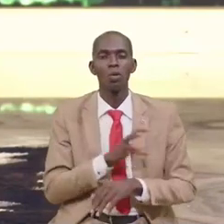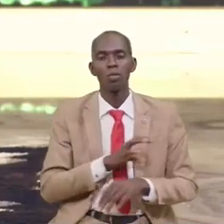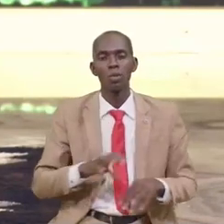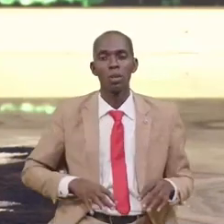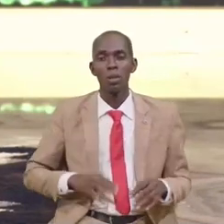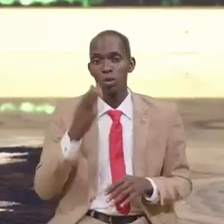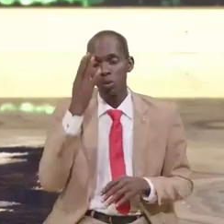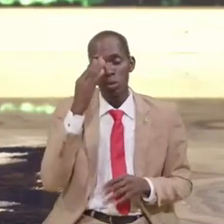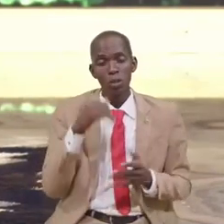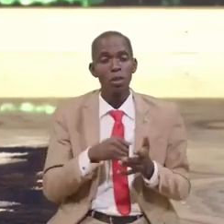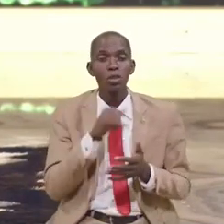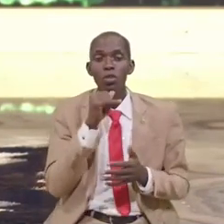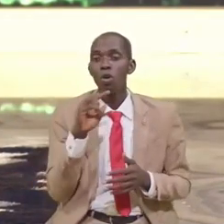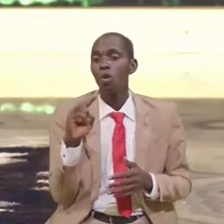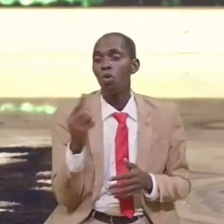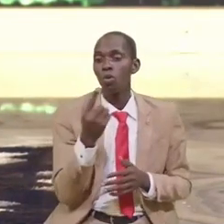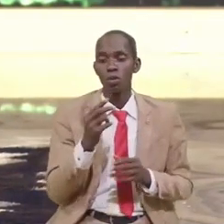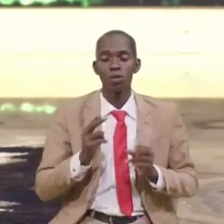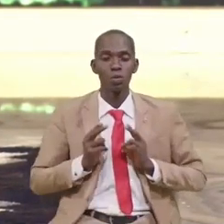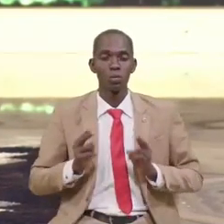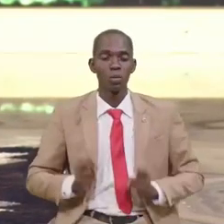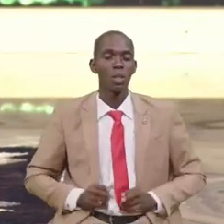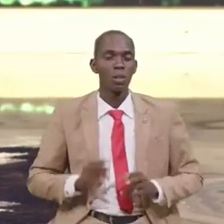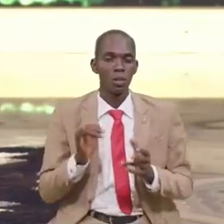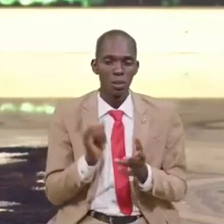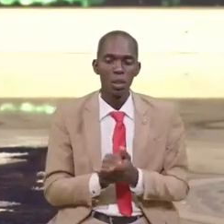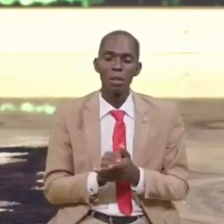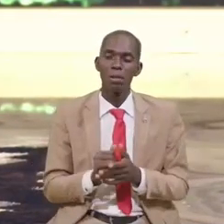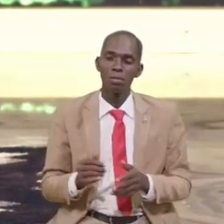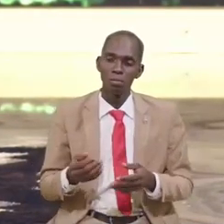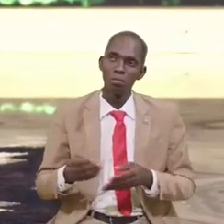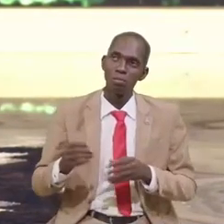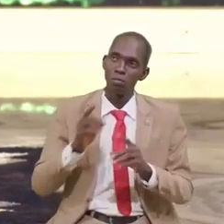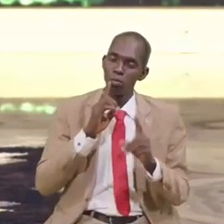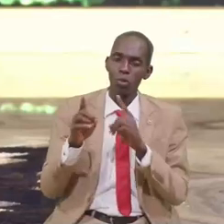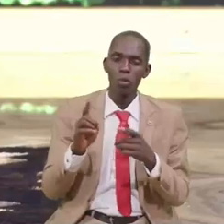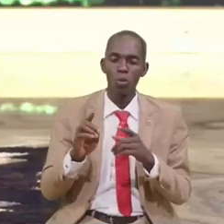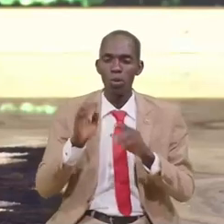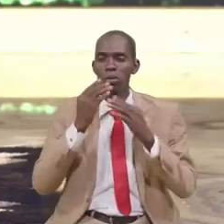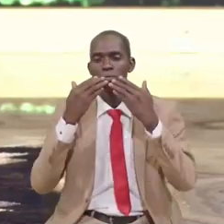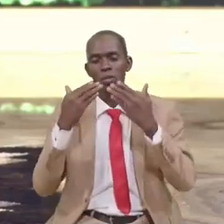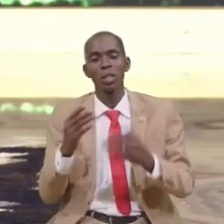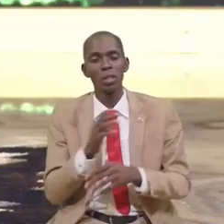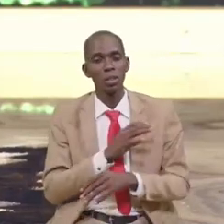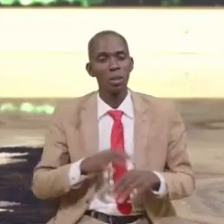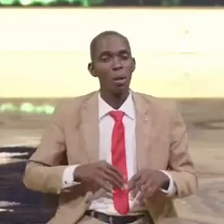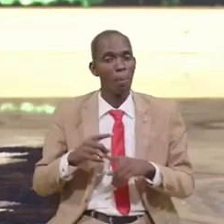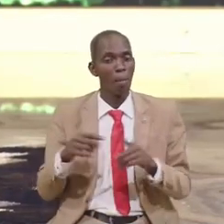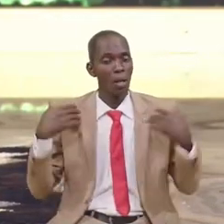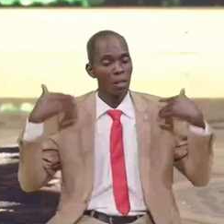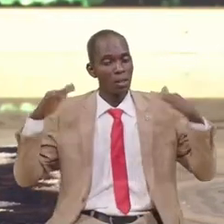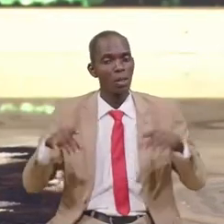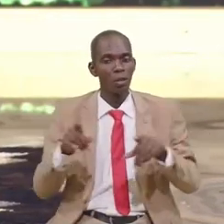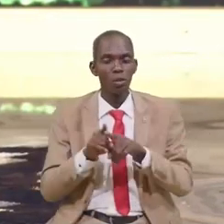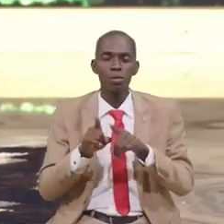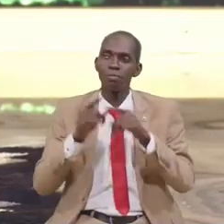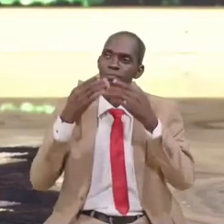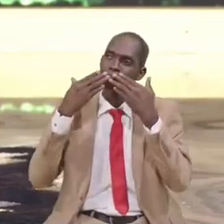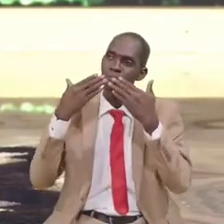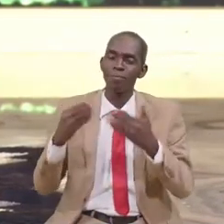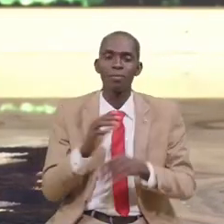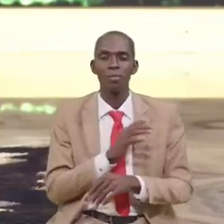Christ. Mais ce ne sont pas seulement les hommes qui ont servi Christ, même les anges l'ont servi. Donc,